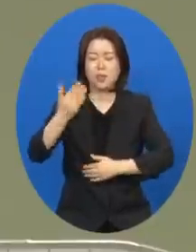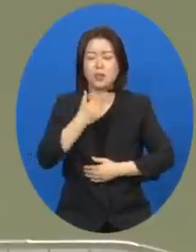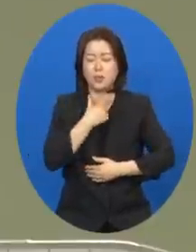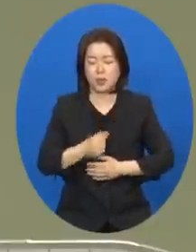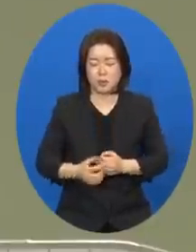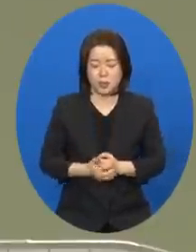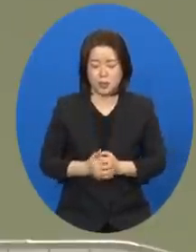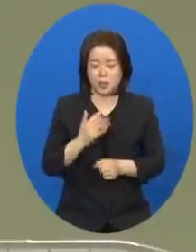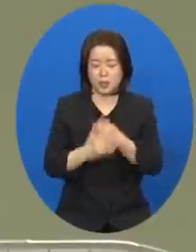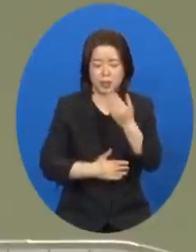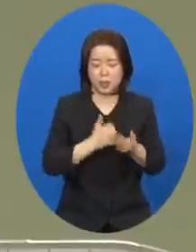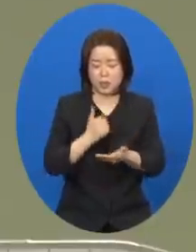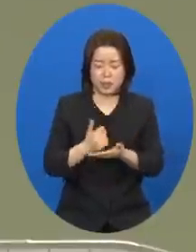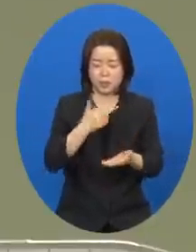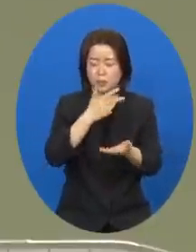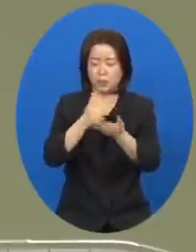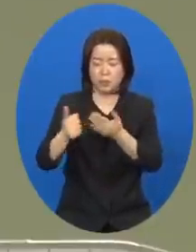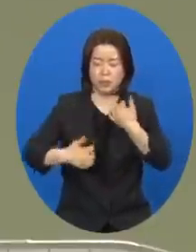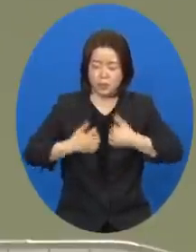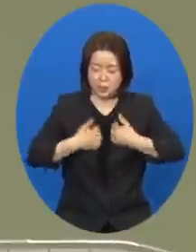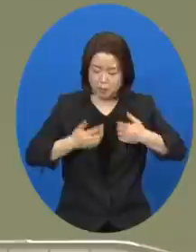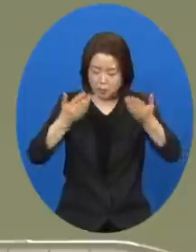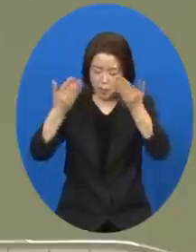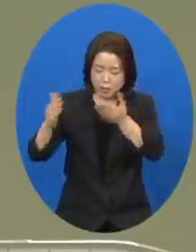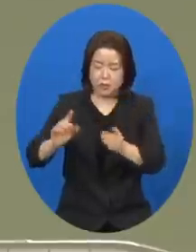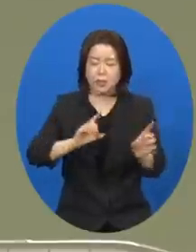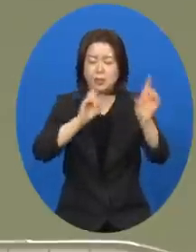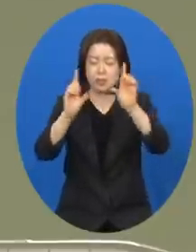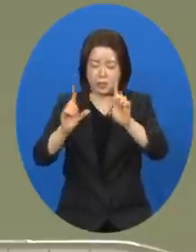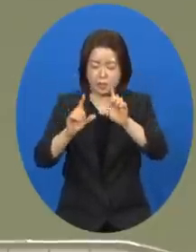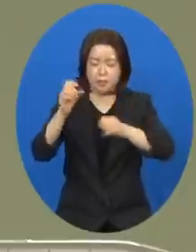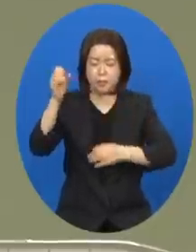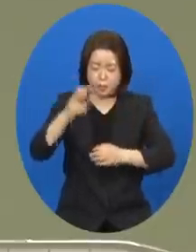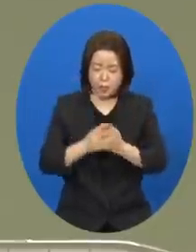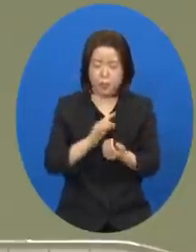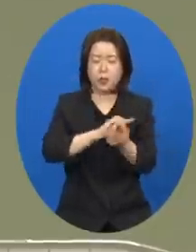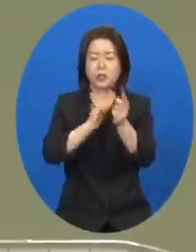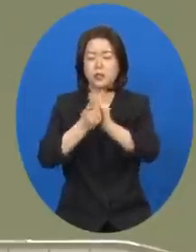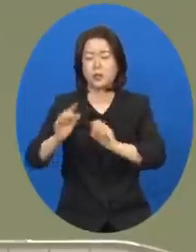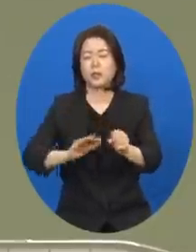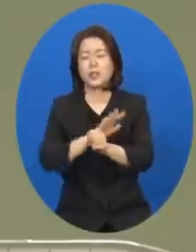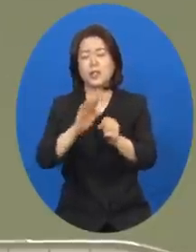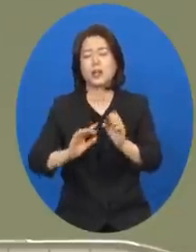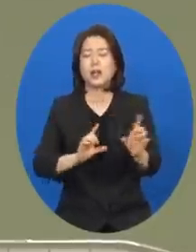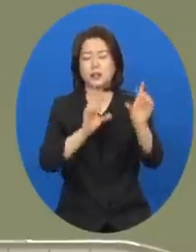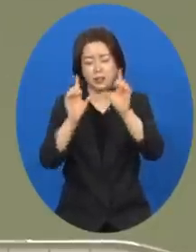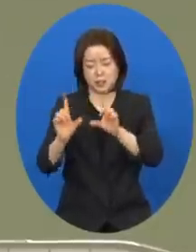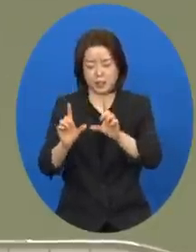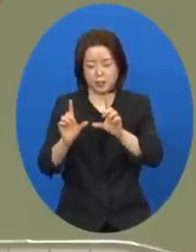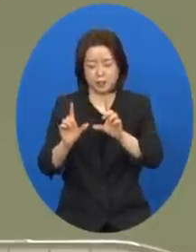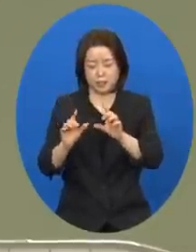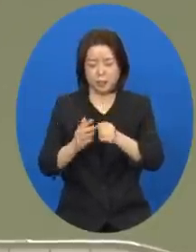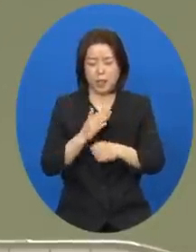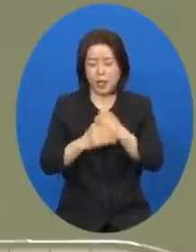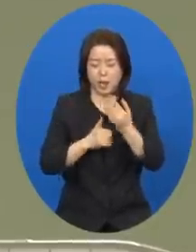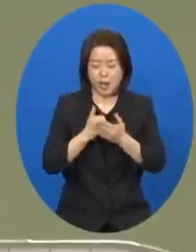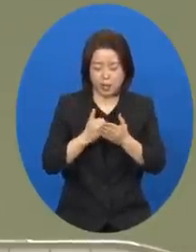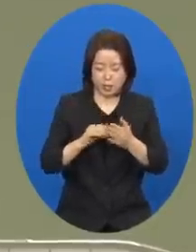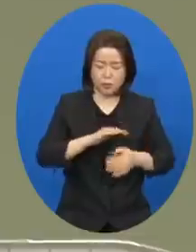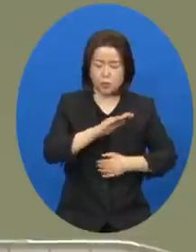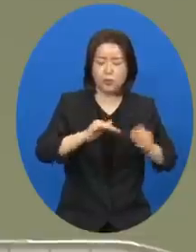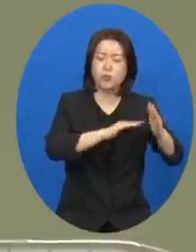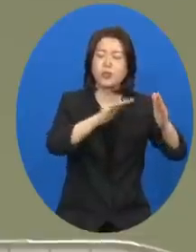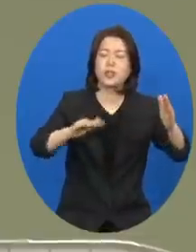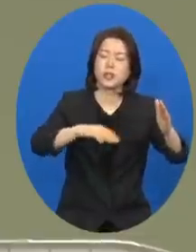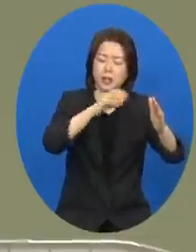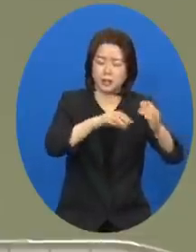하나님, 주님을 기쁘시게 하는 삶, 그러면서도 또 서로 사랑하는 삶, 하나님 우리의 가정에,